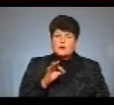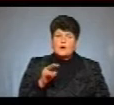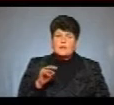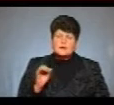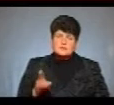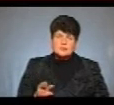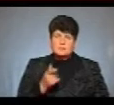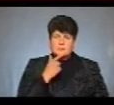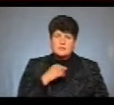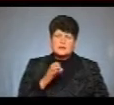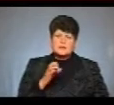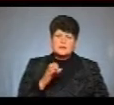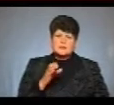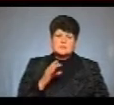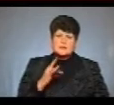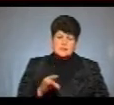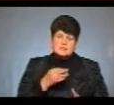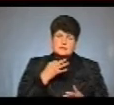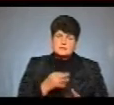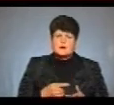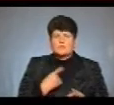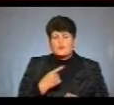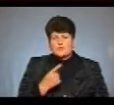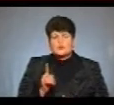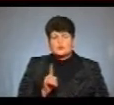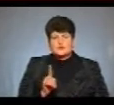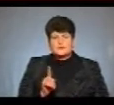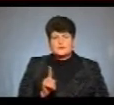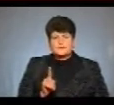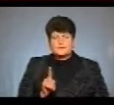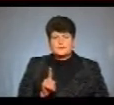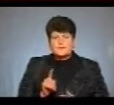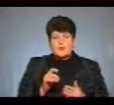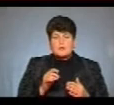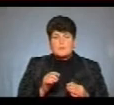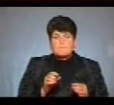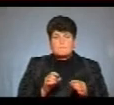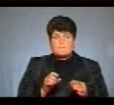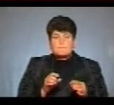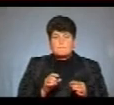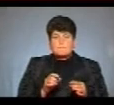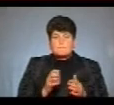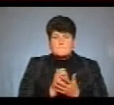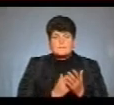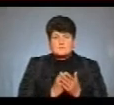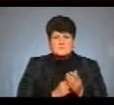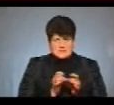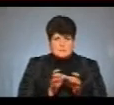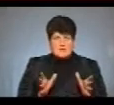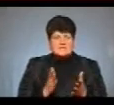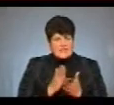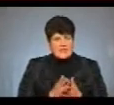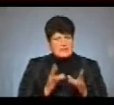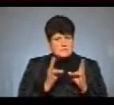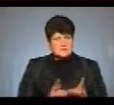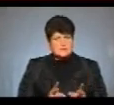Сергій зазначив, що кажуть, що боєприпаси з Першої світової війни є